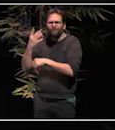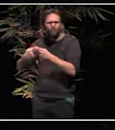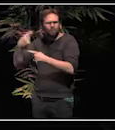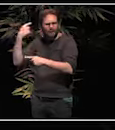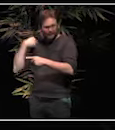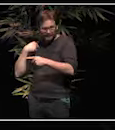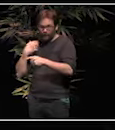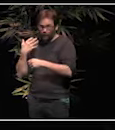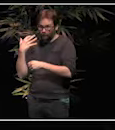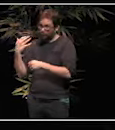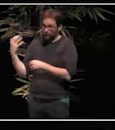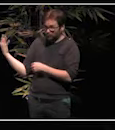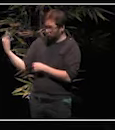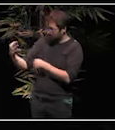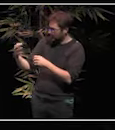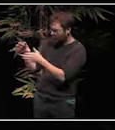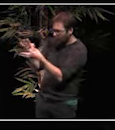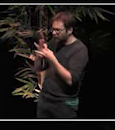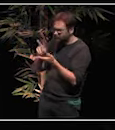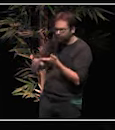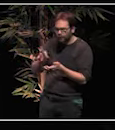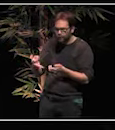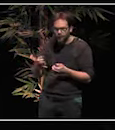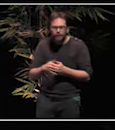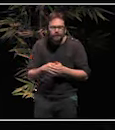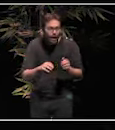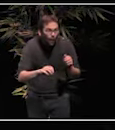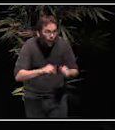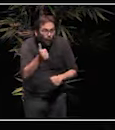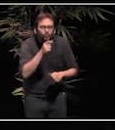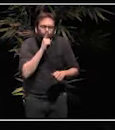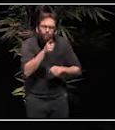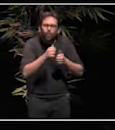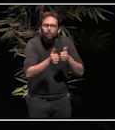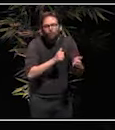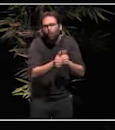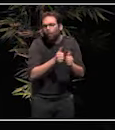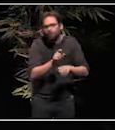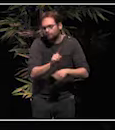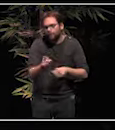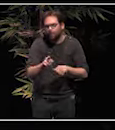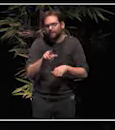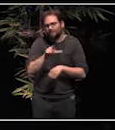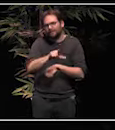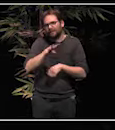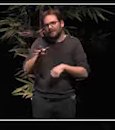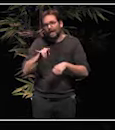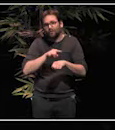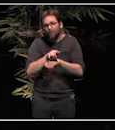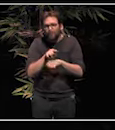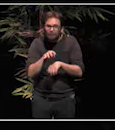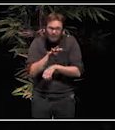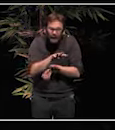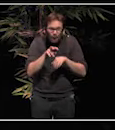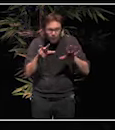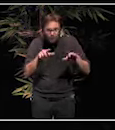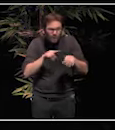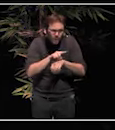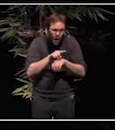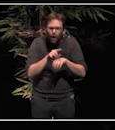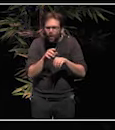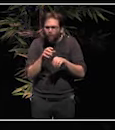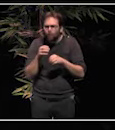C'est-à-dire, bien sûr, on n'est pas à 11 jours de course, on est plutôt sur 24 heures, 48 heures, un petit peu plus sur